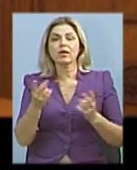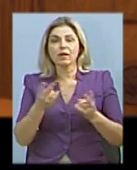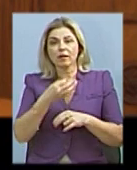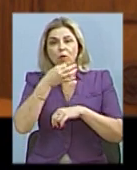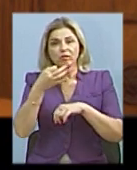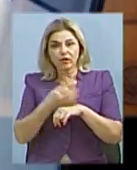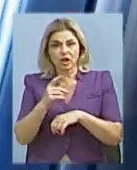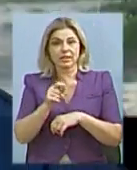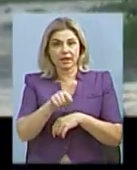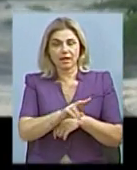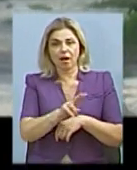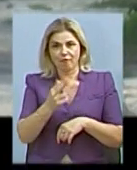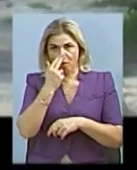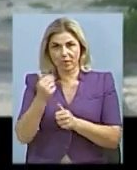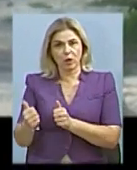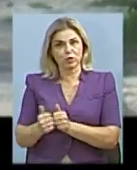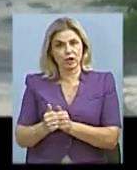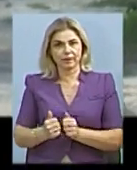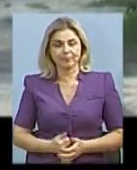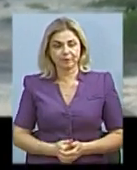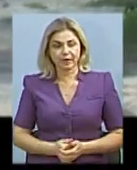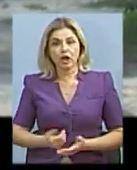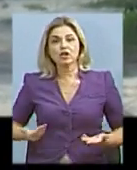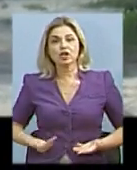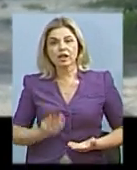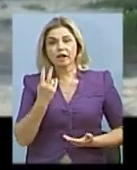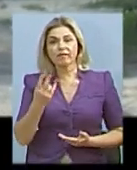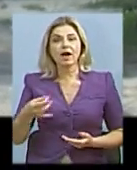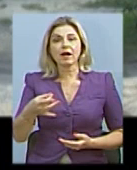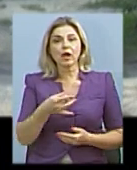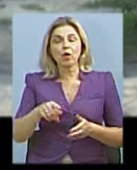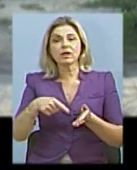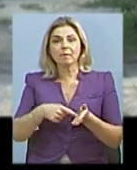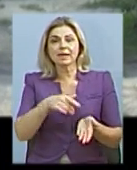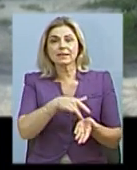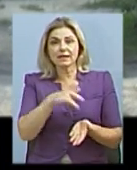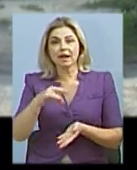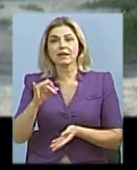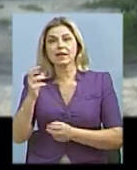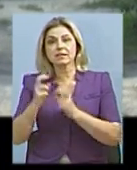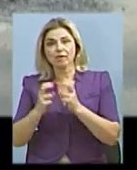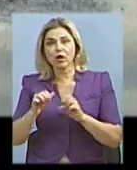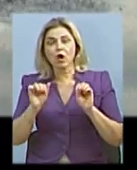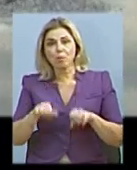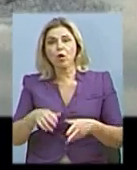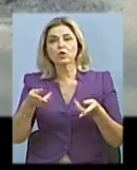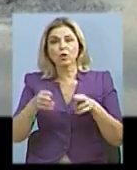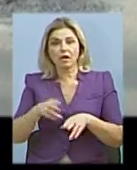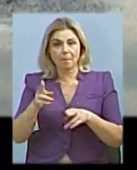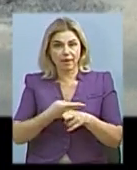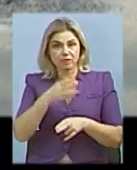ми приручили. Жителі двох районів міста – Центрального та Заводського – можуть залишитись без